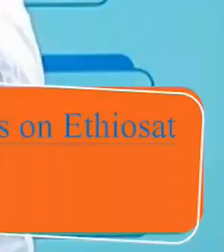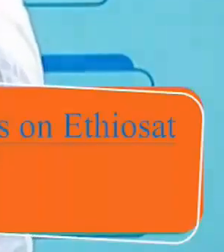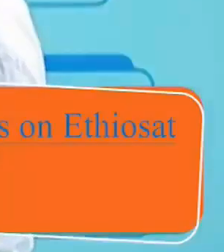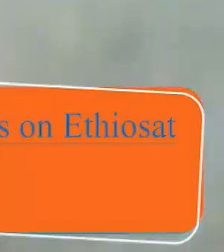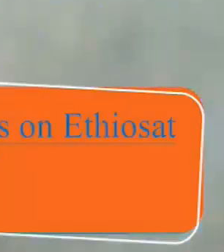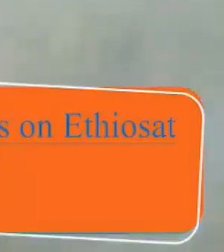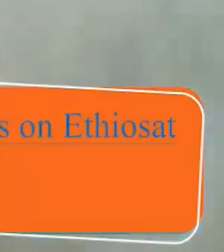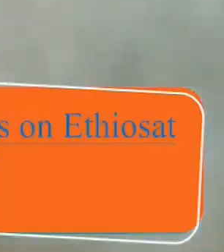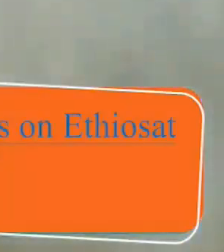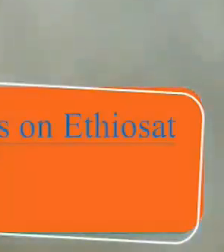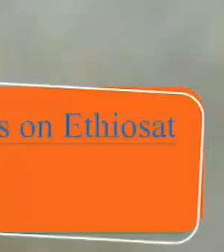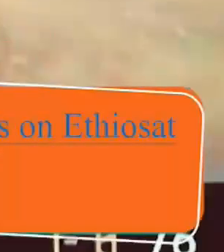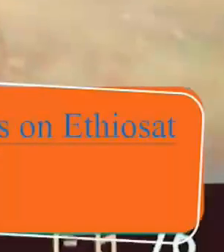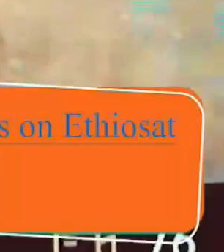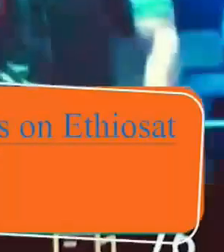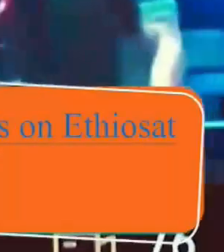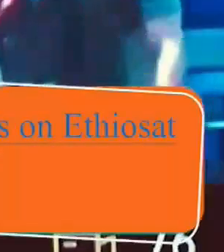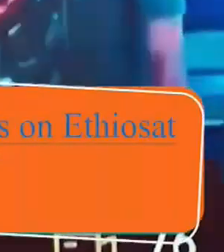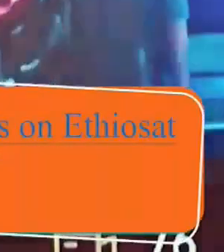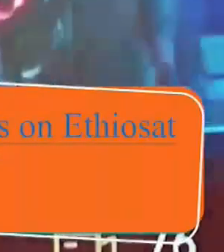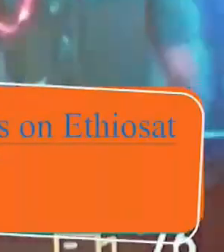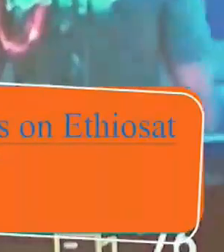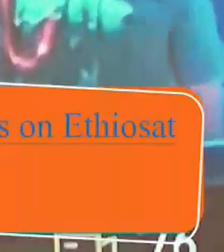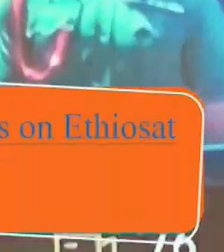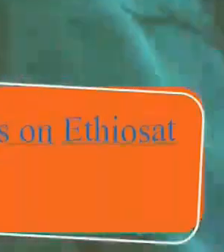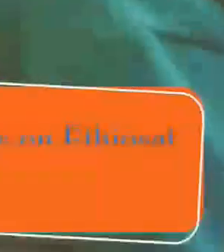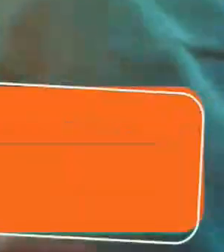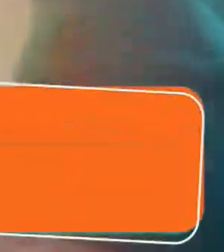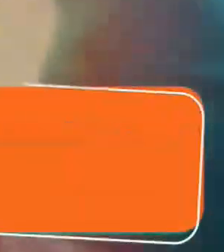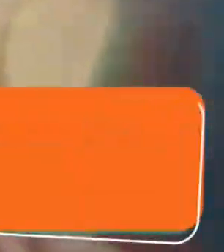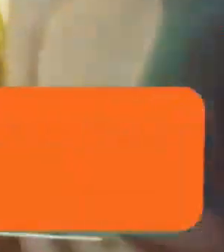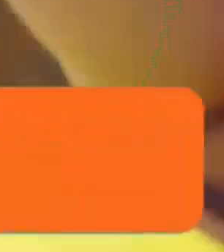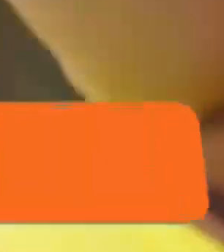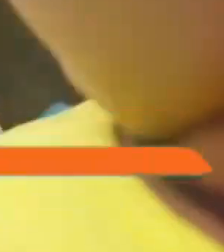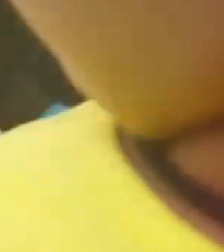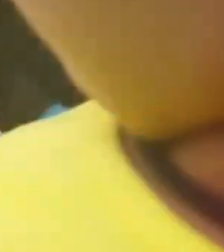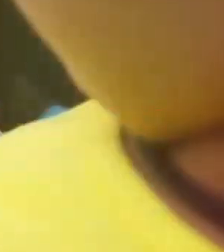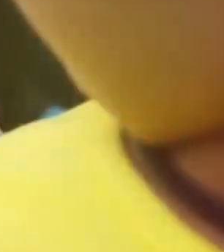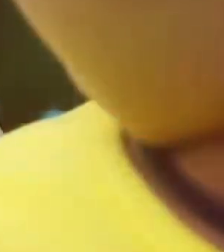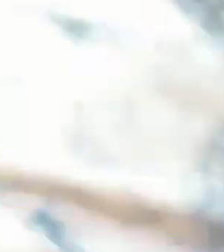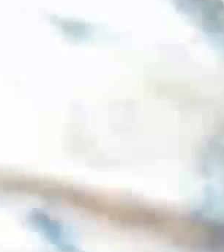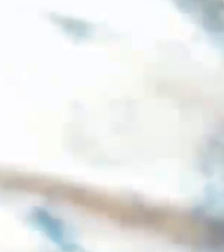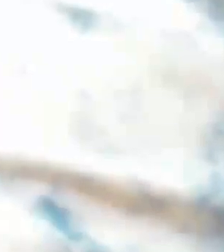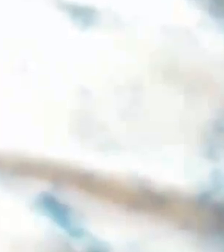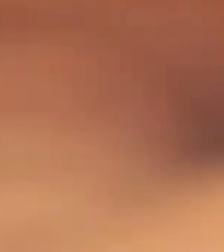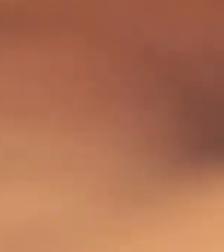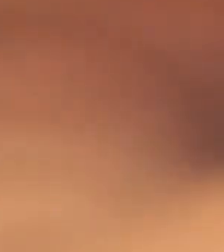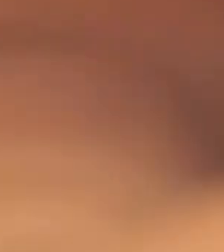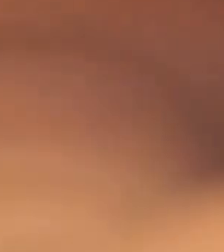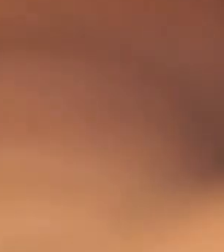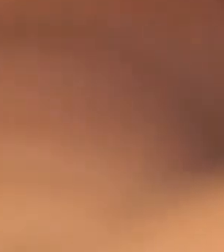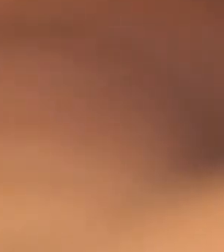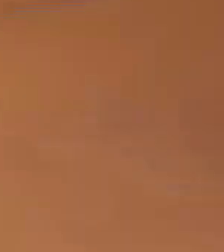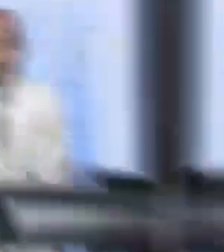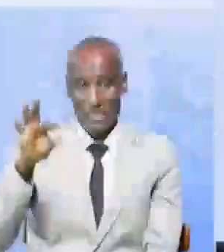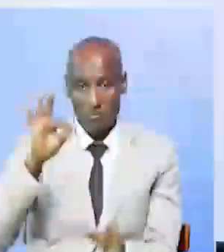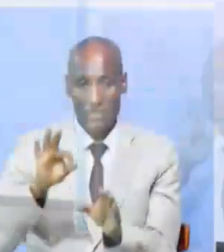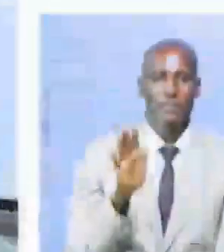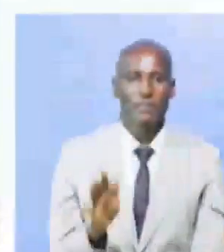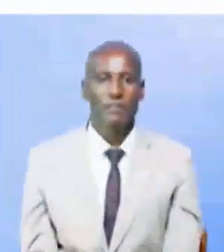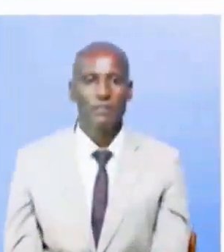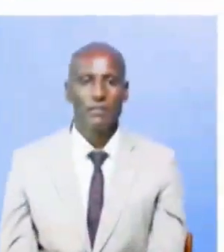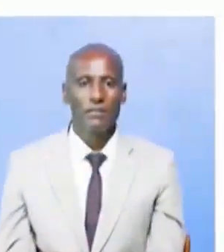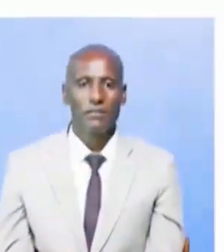ቴሌቪዥን ስርጭታችን በኤኤምኤን ፕላስ የቴሌቪዥን ቻናላችን ዘወትር ከሰኞ እስከ አርብ ከቀኑ 11 ሰዓት እስከ ምሽቱ 2 ሰዓት